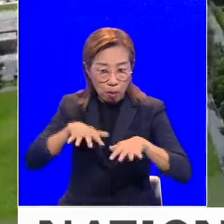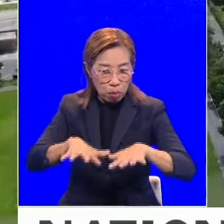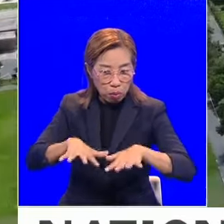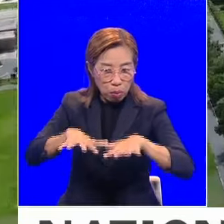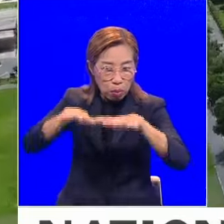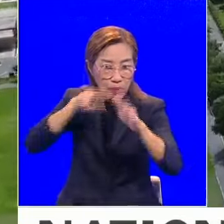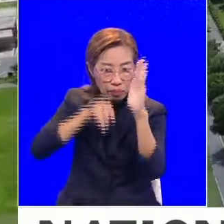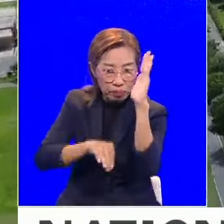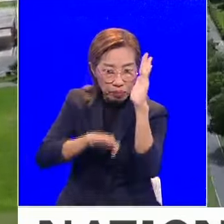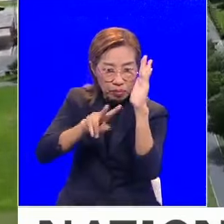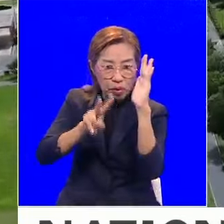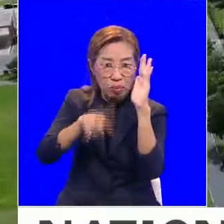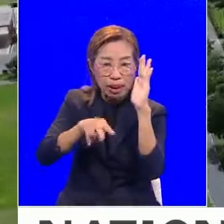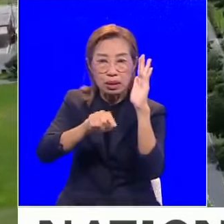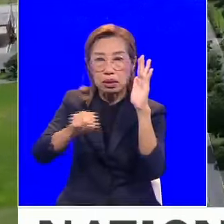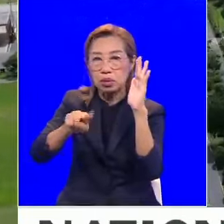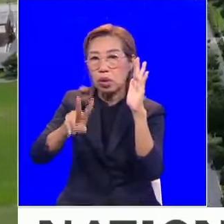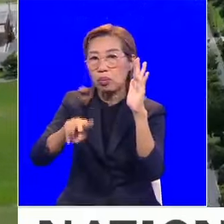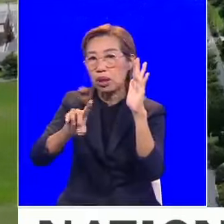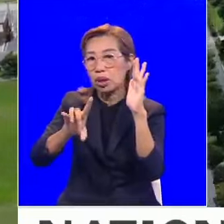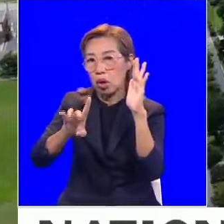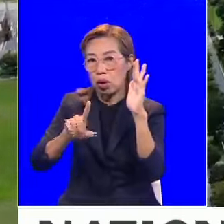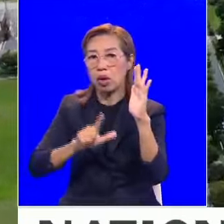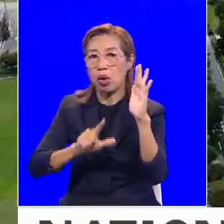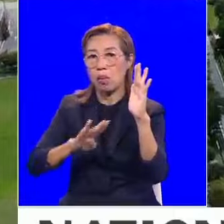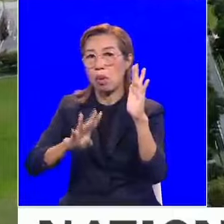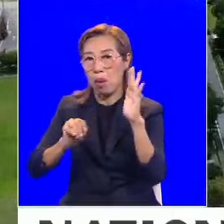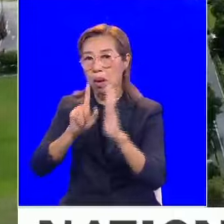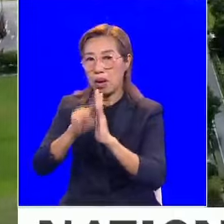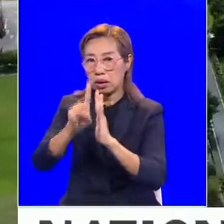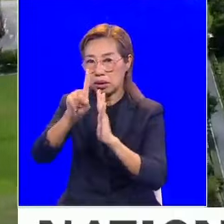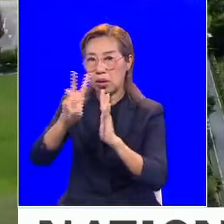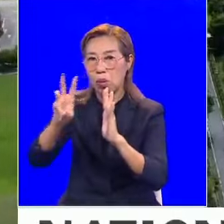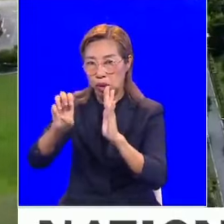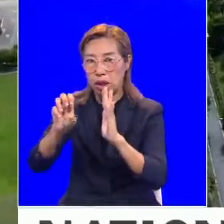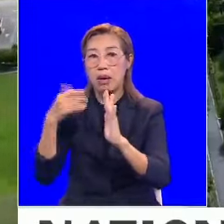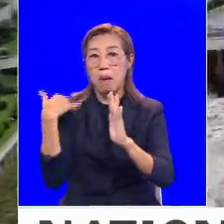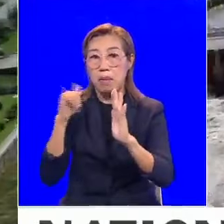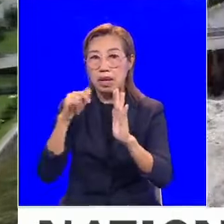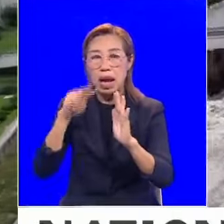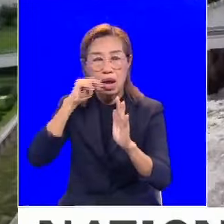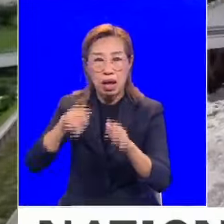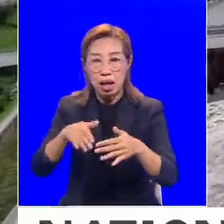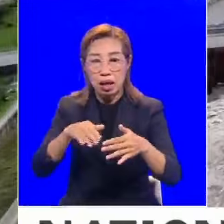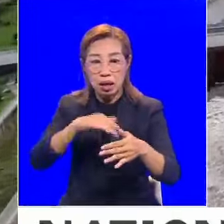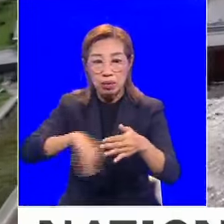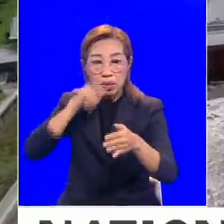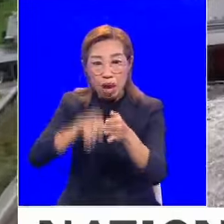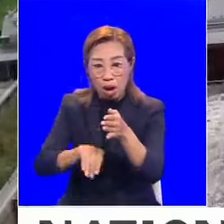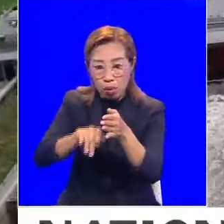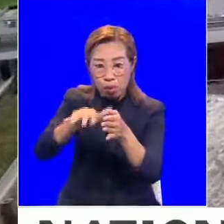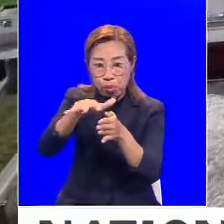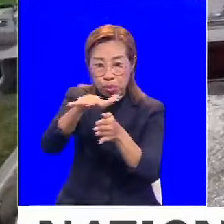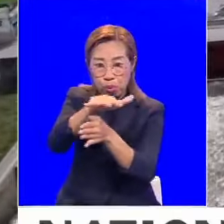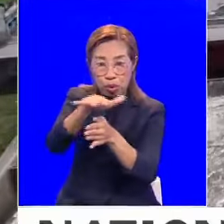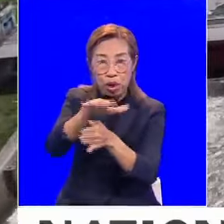2,000 - 2,100ลูกบาทเมตต่อวินานาทีบางที่เนี่ยล้นฝายมา 50 60นี่โอ้โหก็เยอะแล้วนะเวลาไป